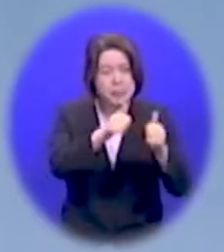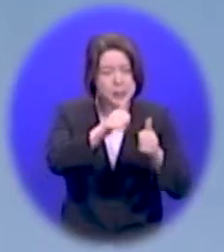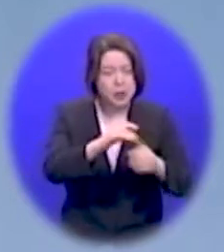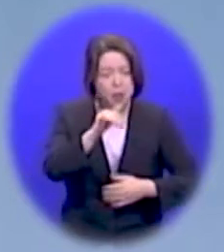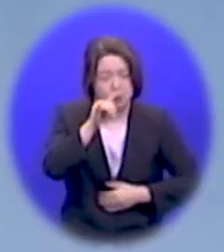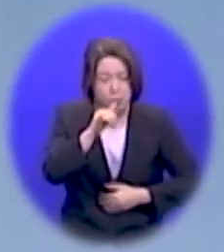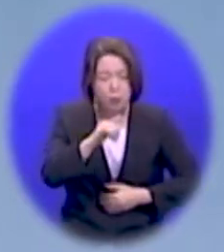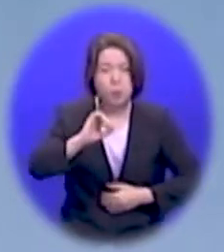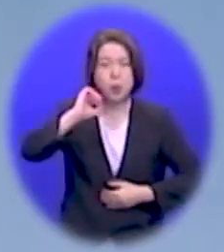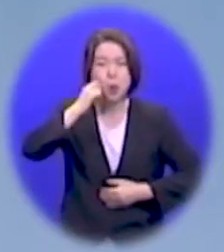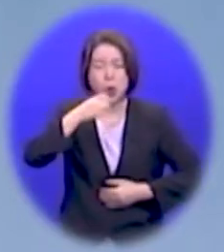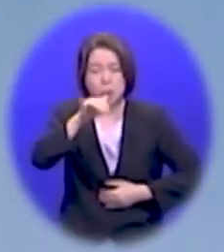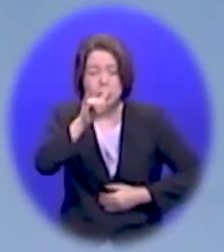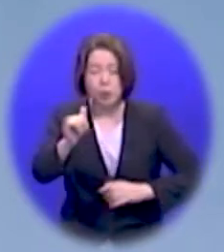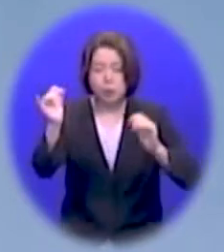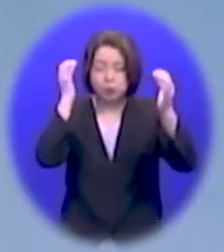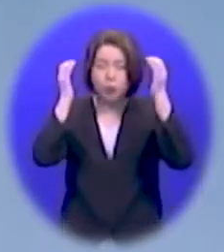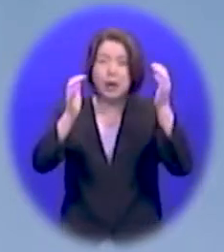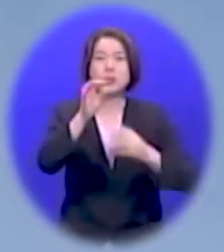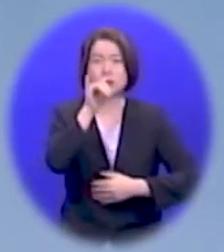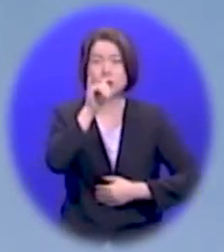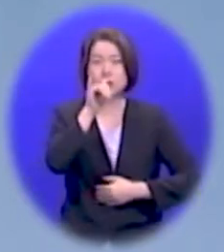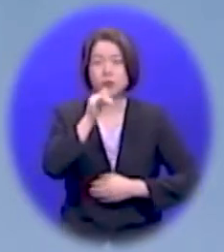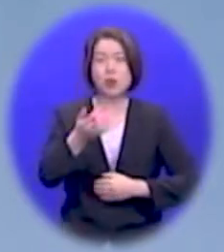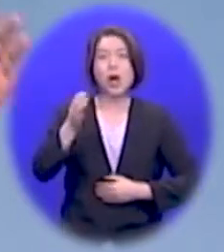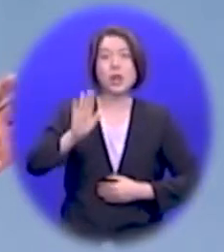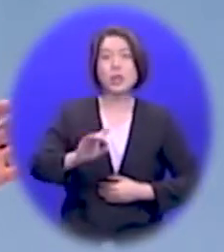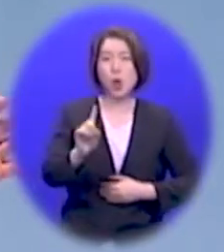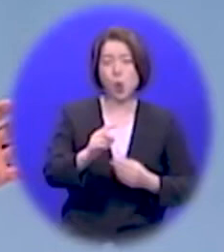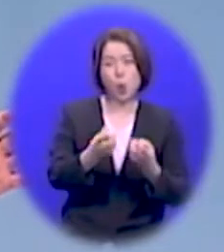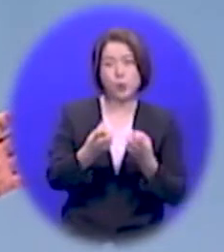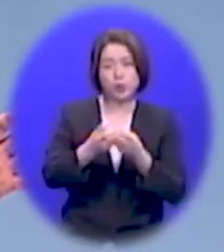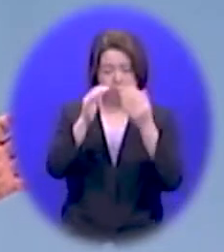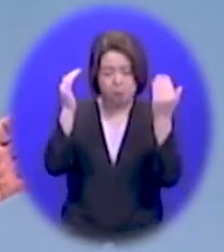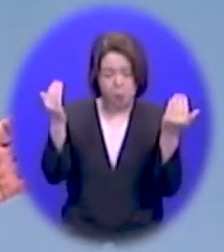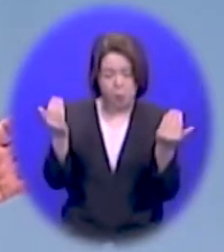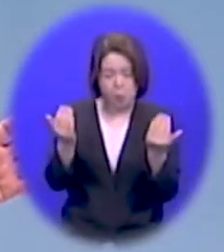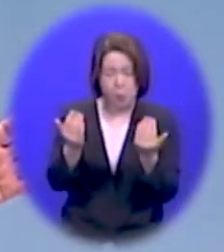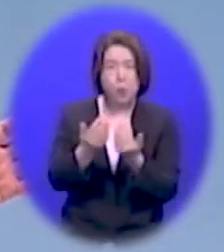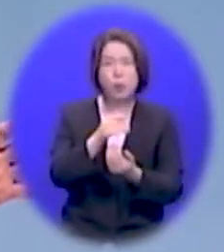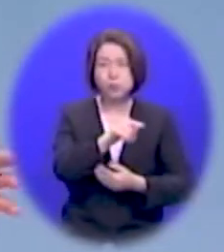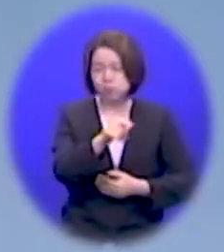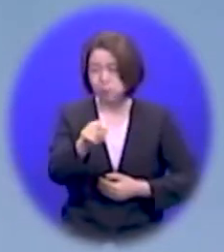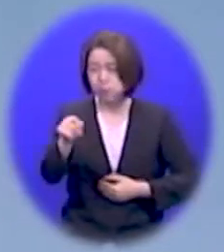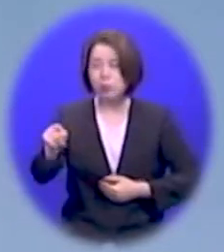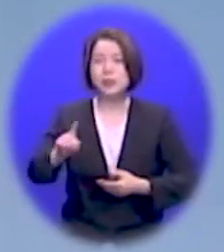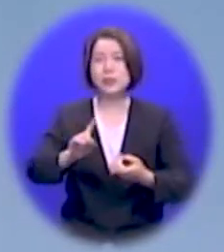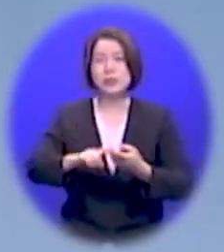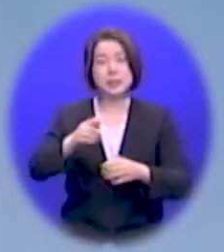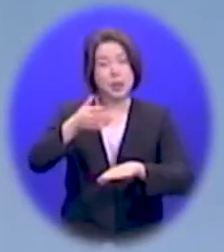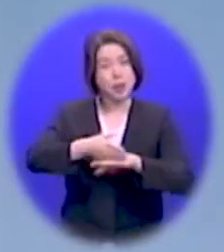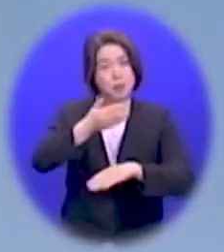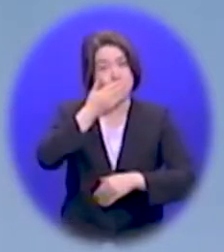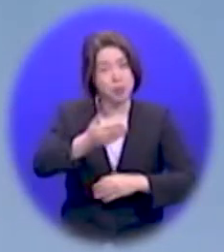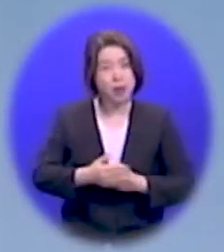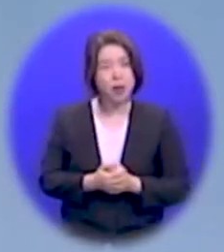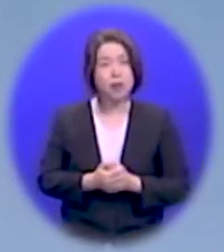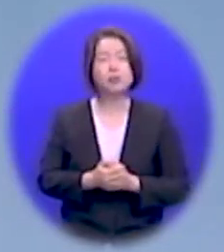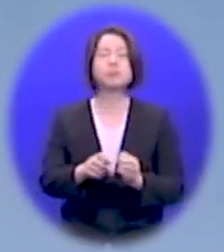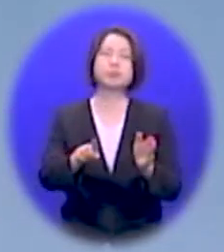환란 도 겪습니다 그런데 어떻게 모든 것에 대해서 감사할 수 있을까요 믿음 때문에